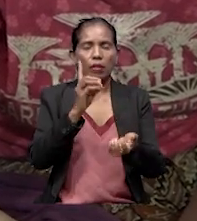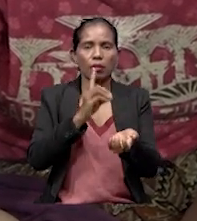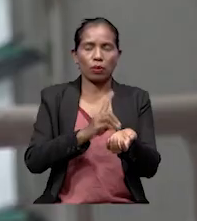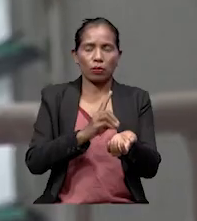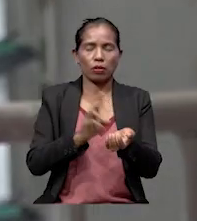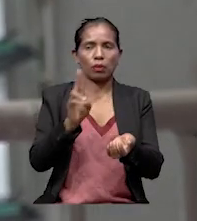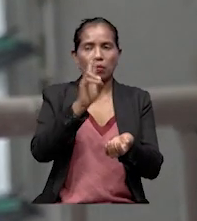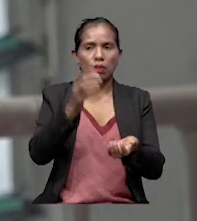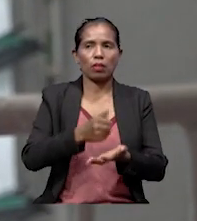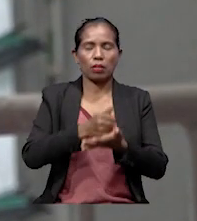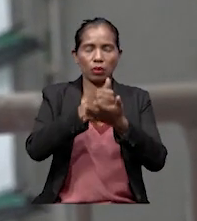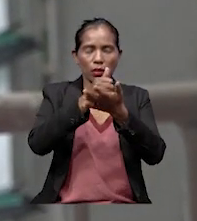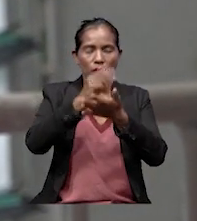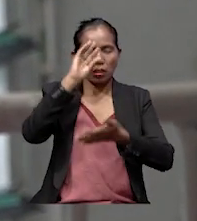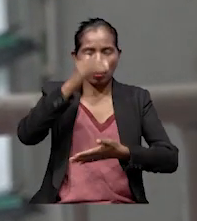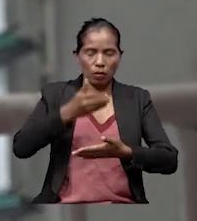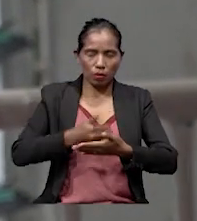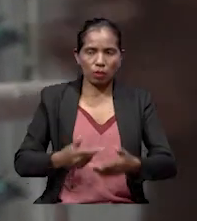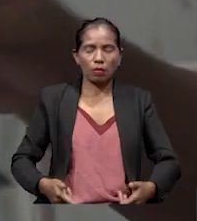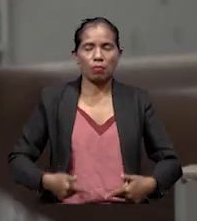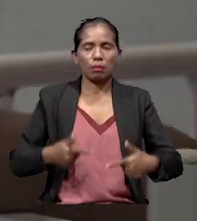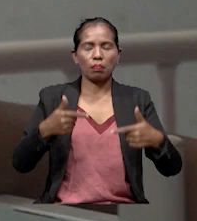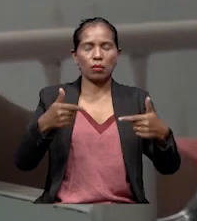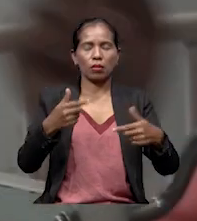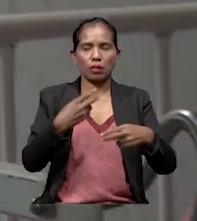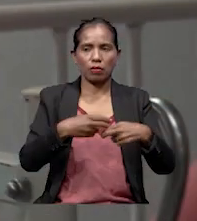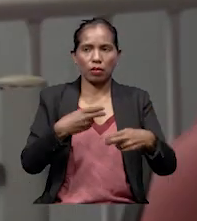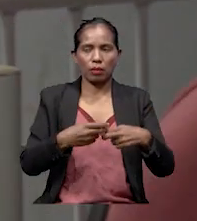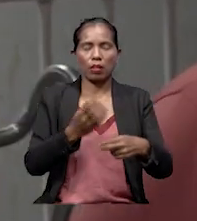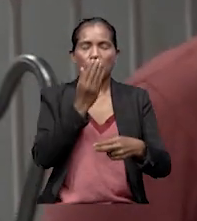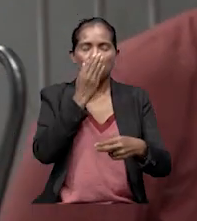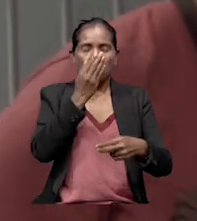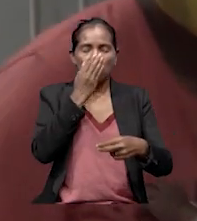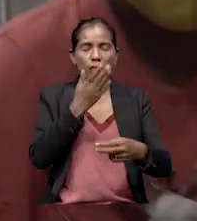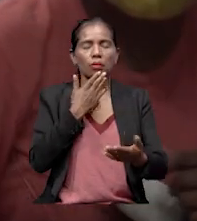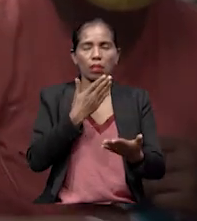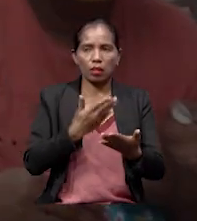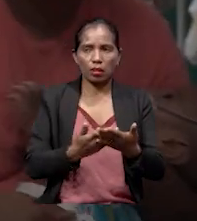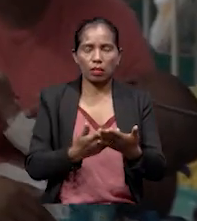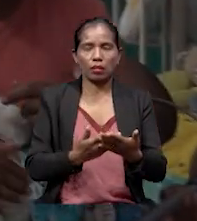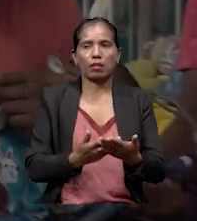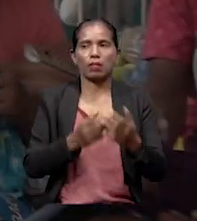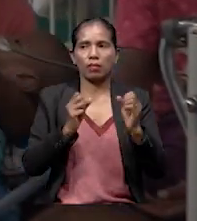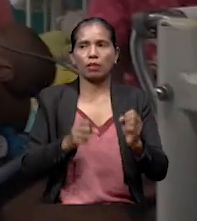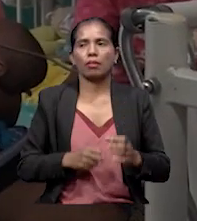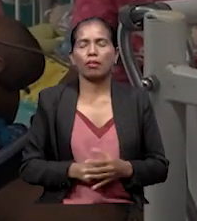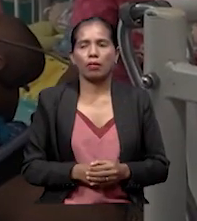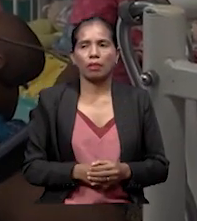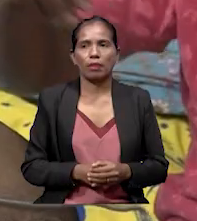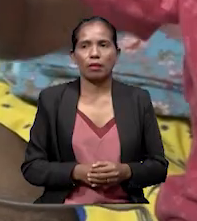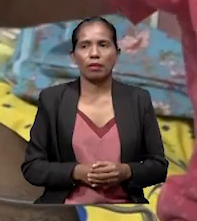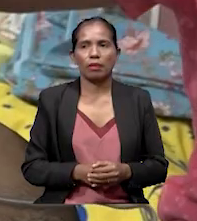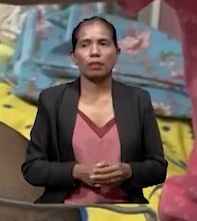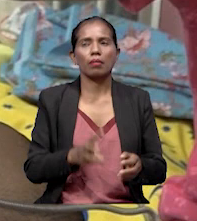uza azura tebes ni uang nebe mori so prematura ne bele dade is normal no me armos menos ni sir foti dun ye be